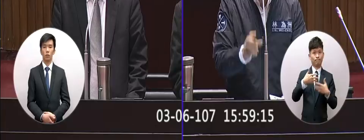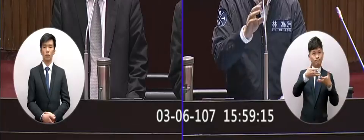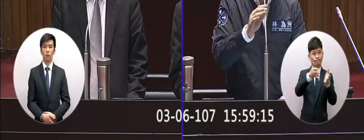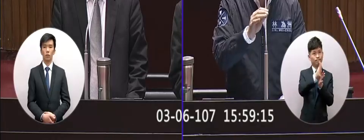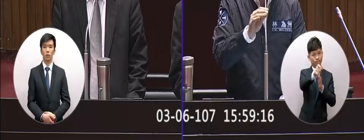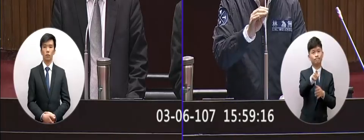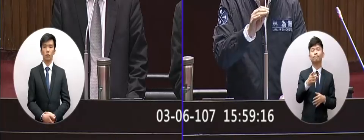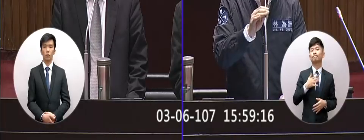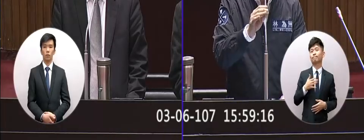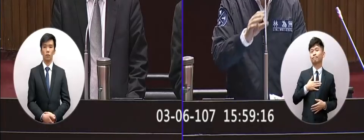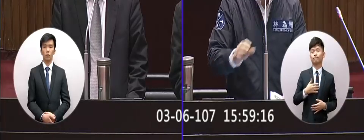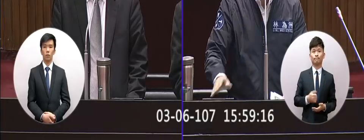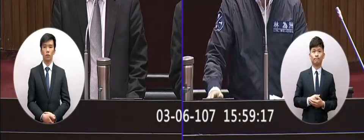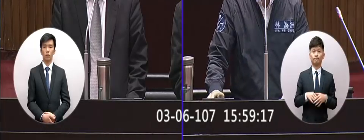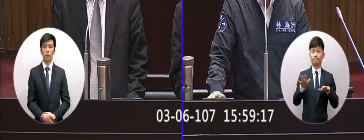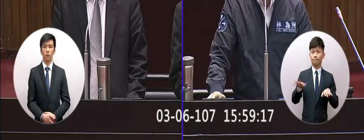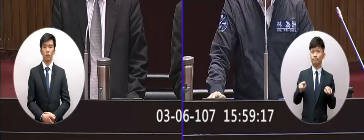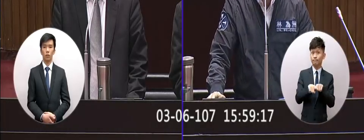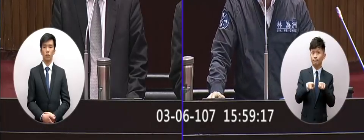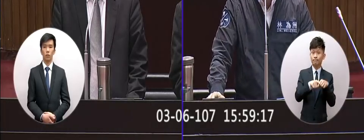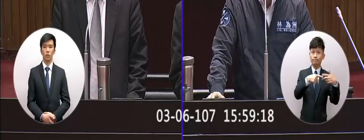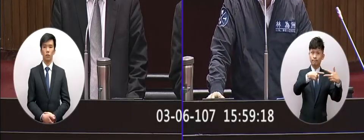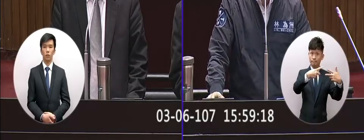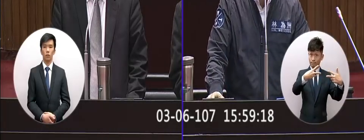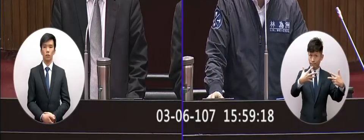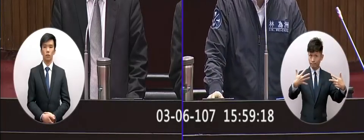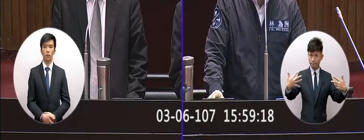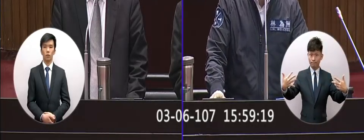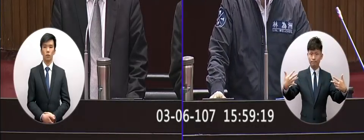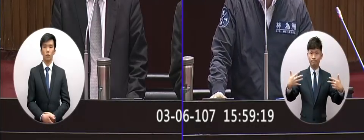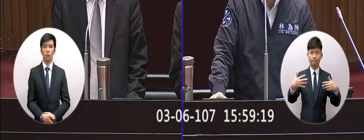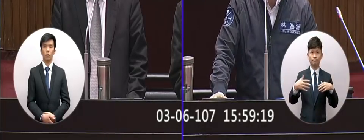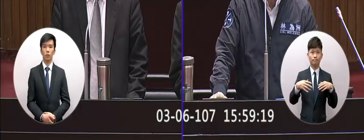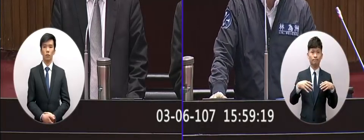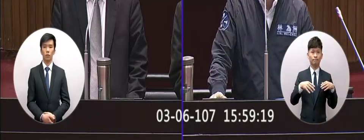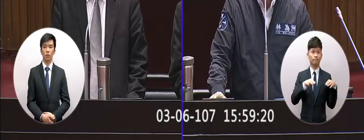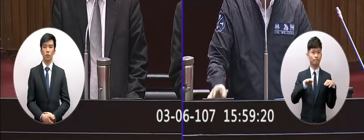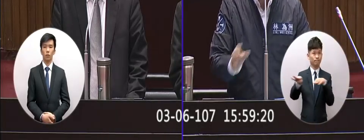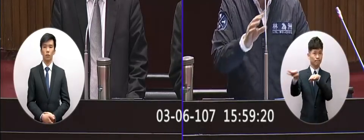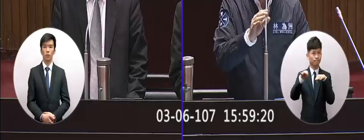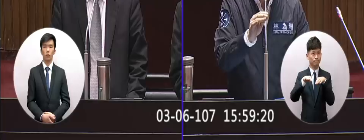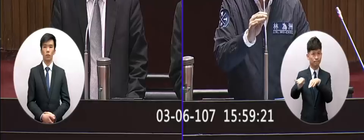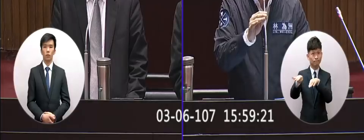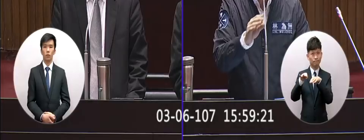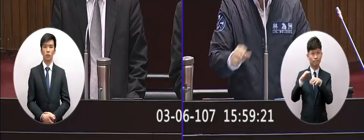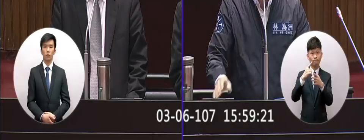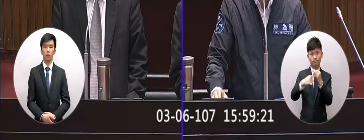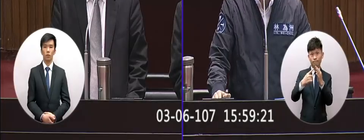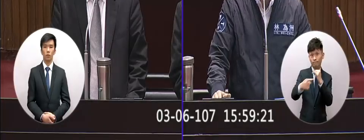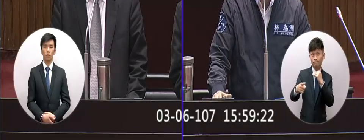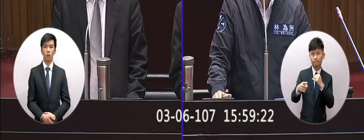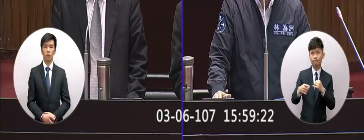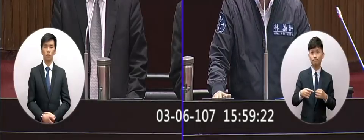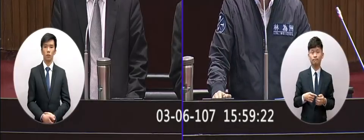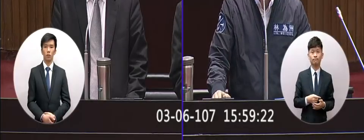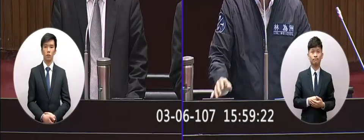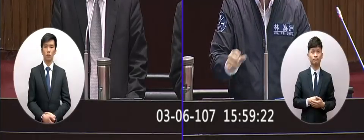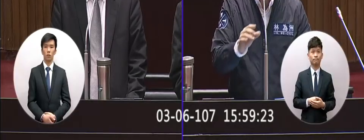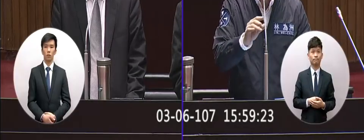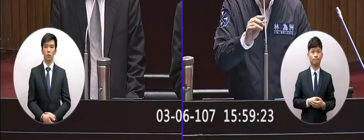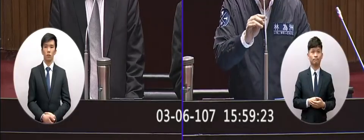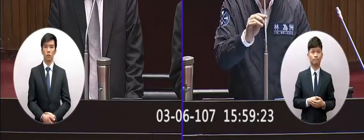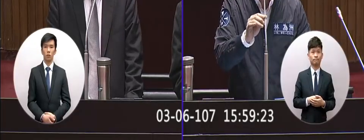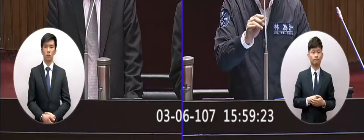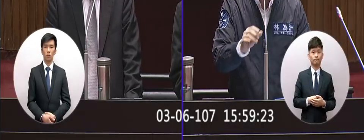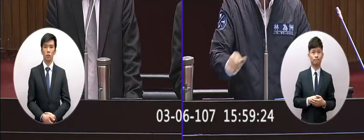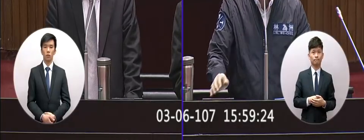他现在目前的平日的这个交通运输的这个水准跟